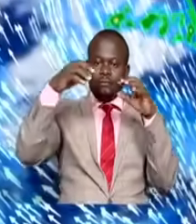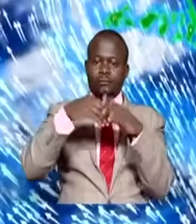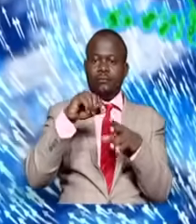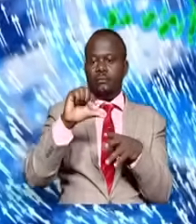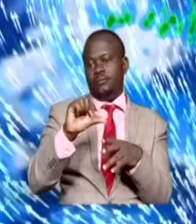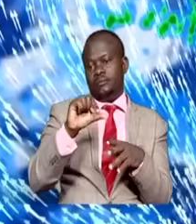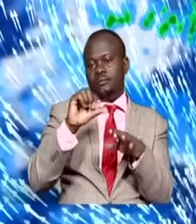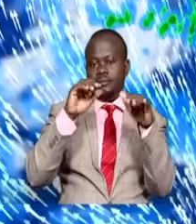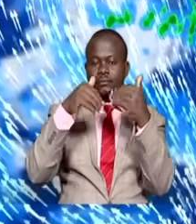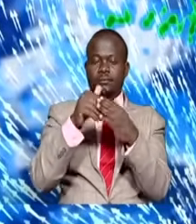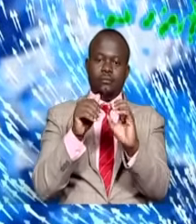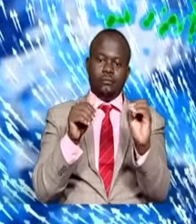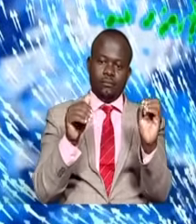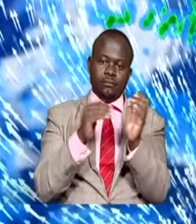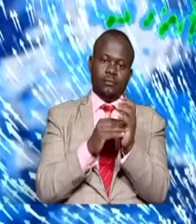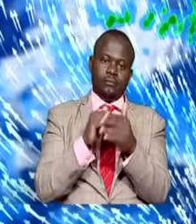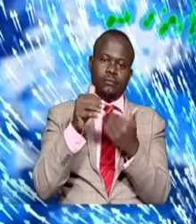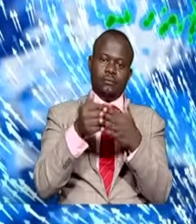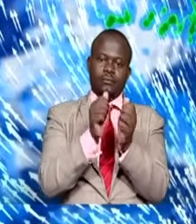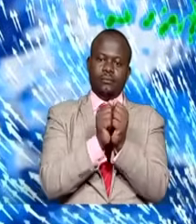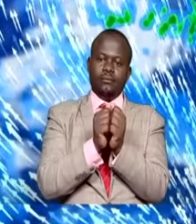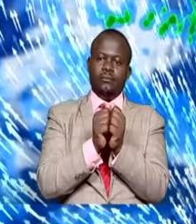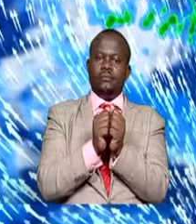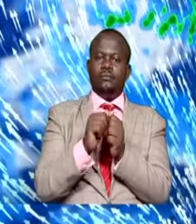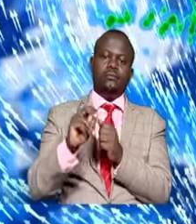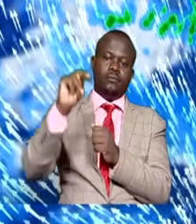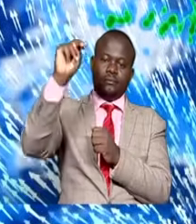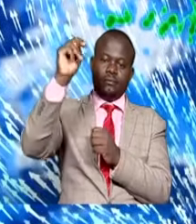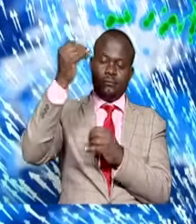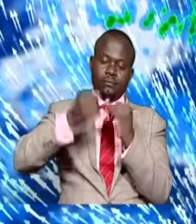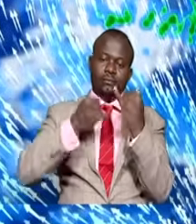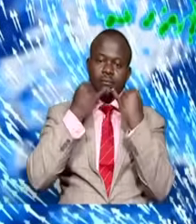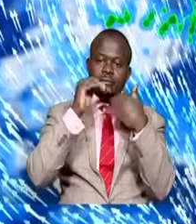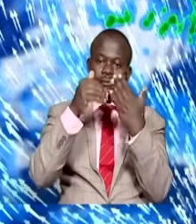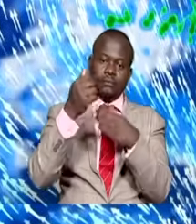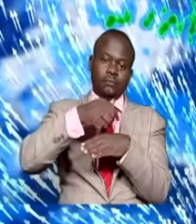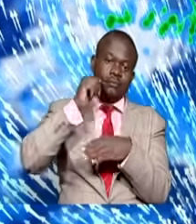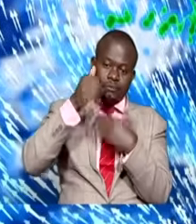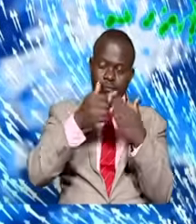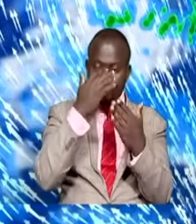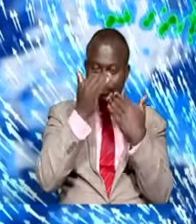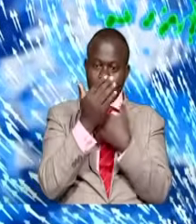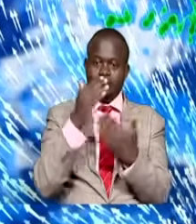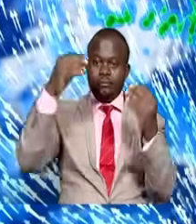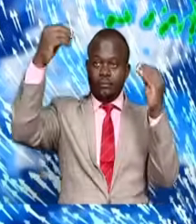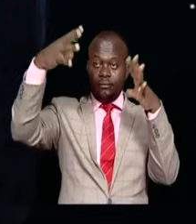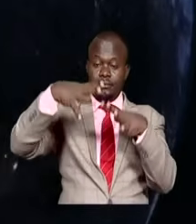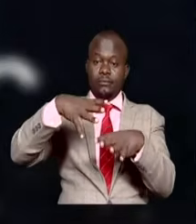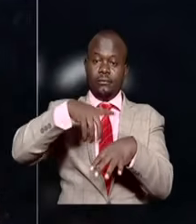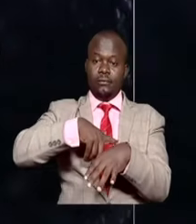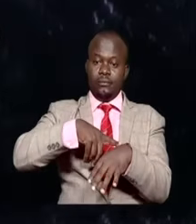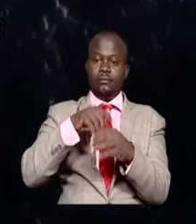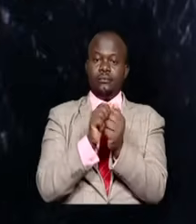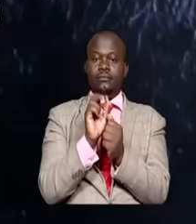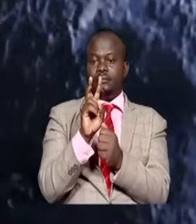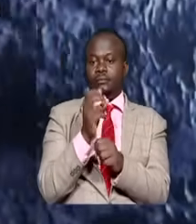mu bice by'uburengerazuba ndetse n'ibice by'amajyaruguru nsoze mvugira yuko ku munsi w'ejo mu gitondo izuba rizarasa isaa